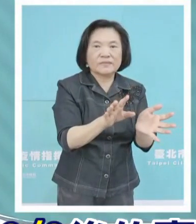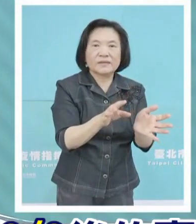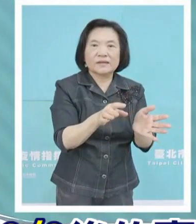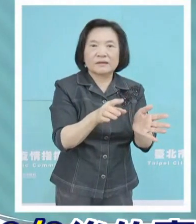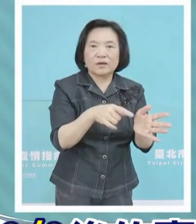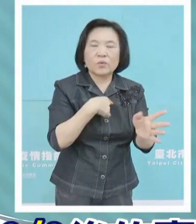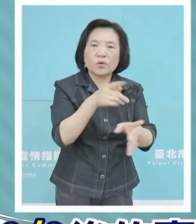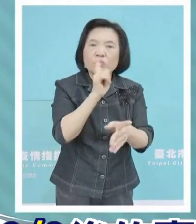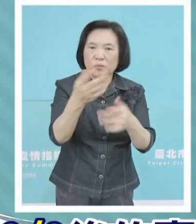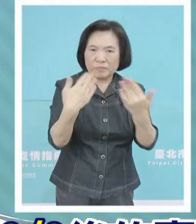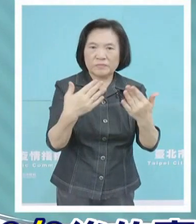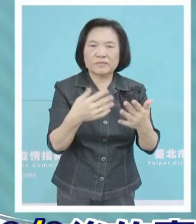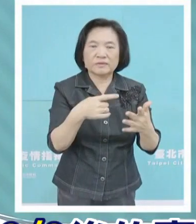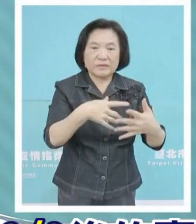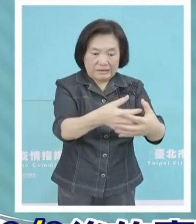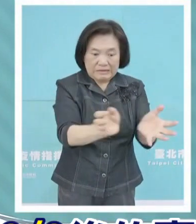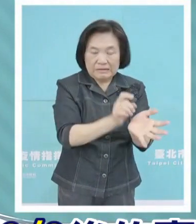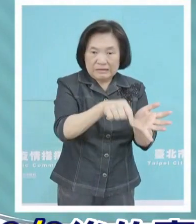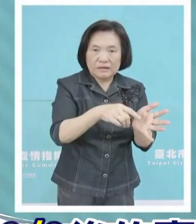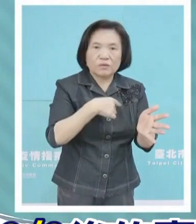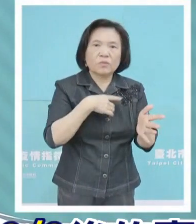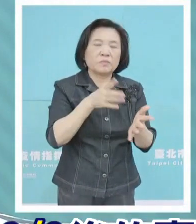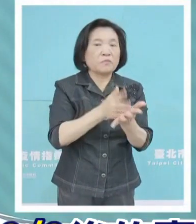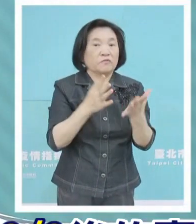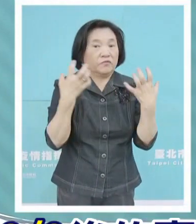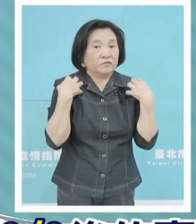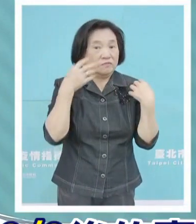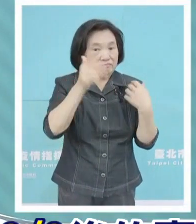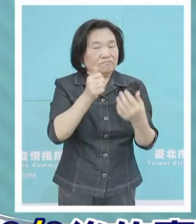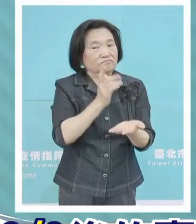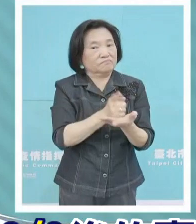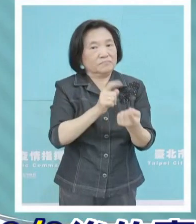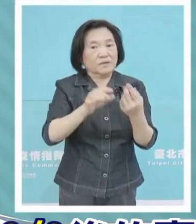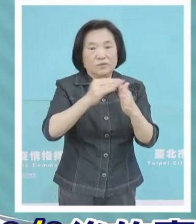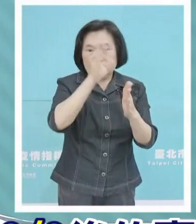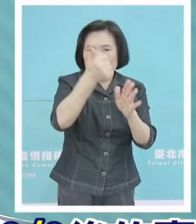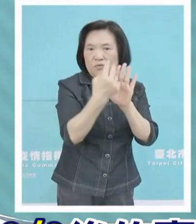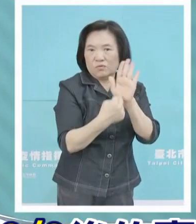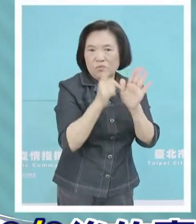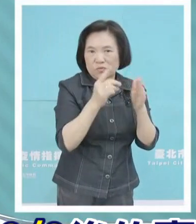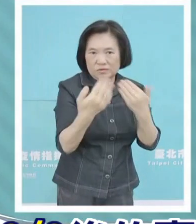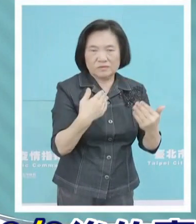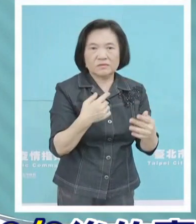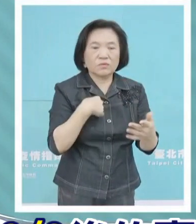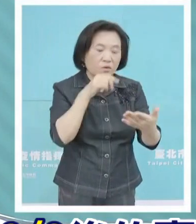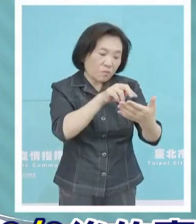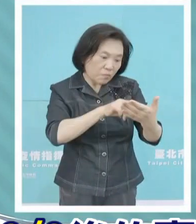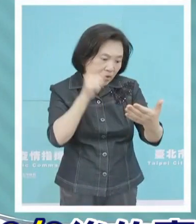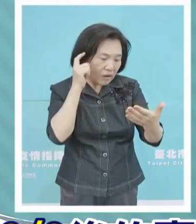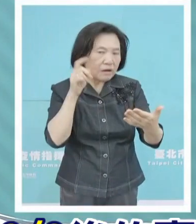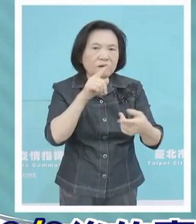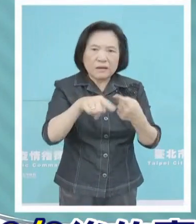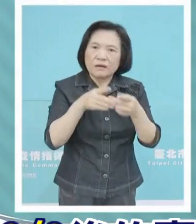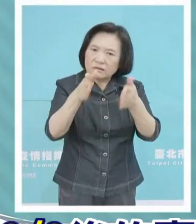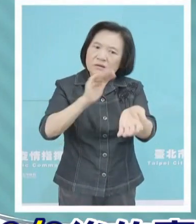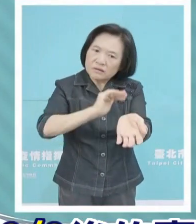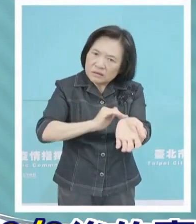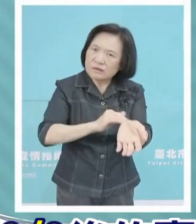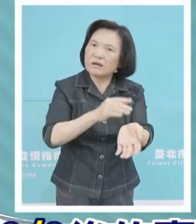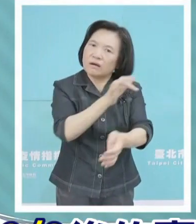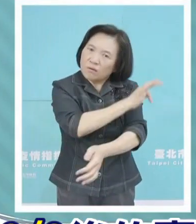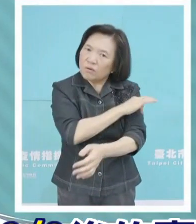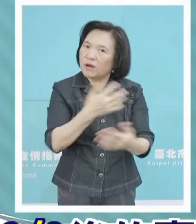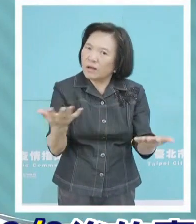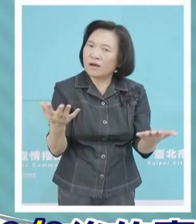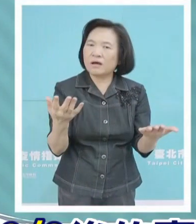们的发言人还有我们其他的局长都有说明，我在里面说应该只能打医护人员吧，然后我还讲